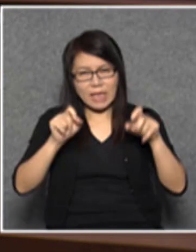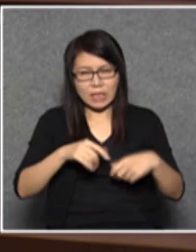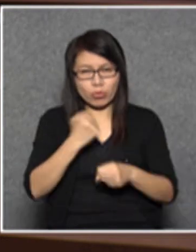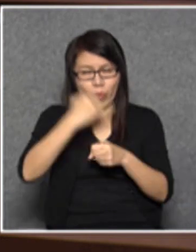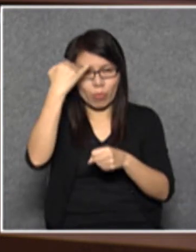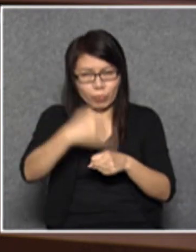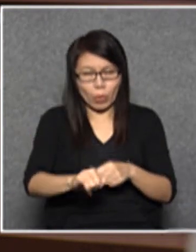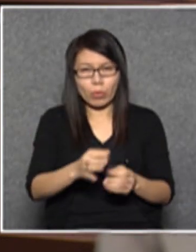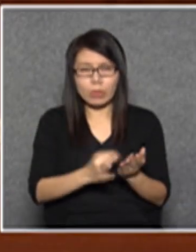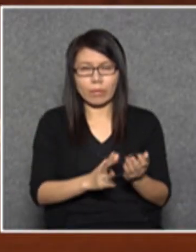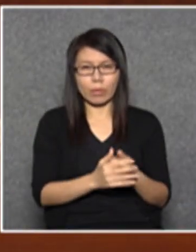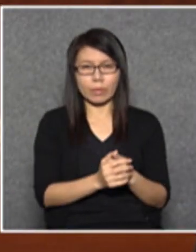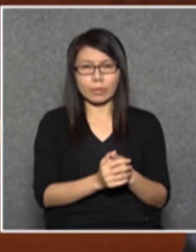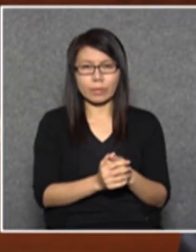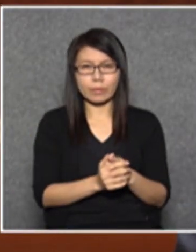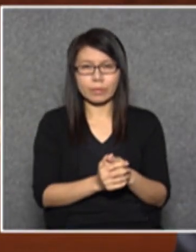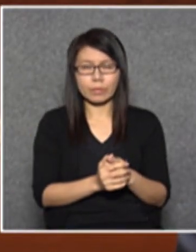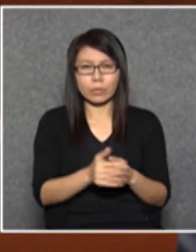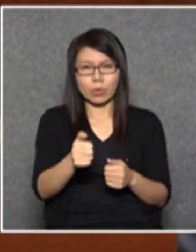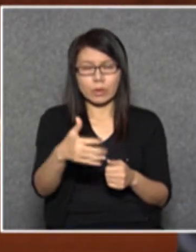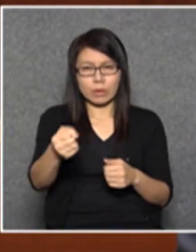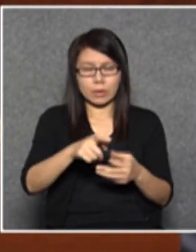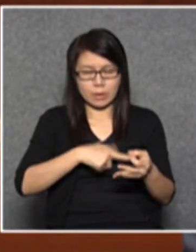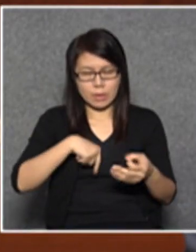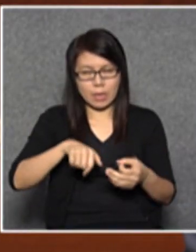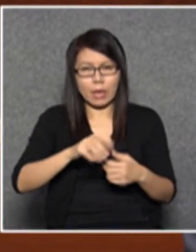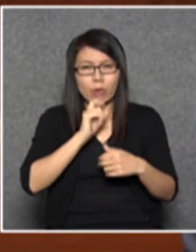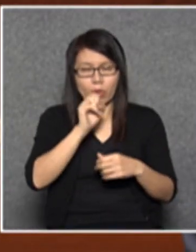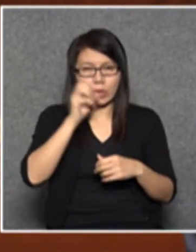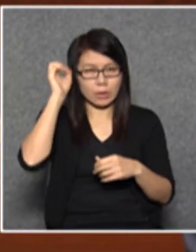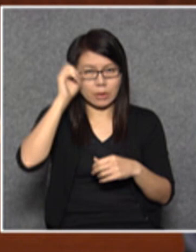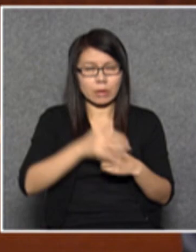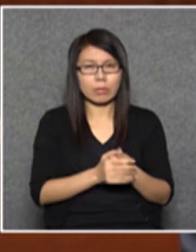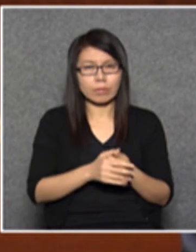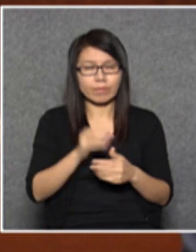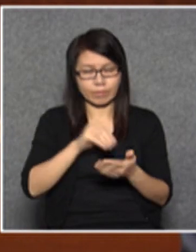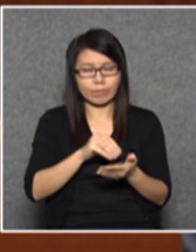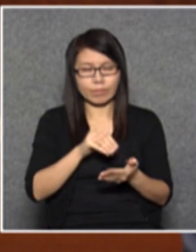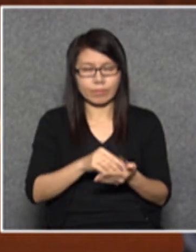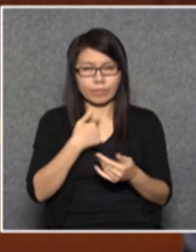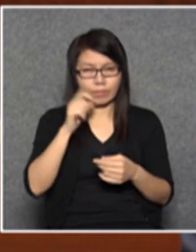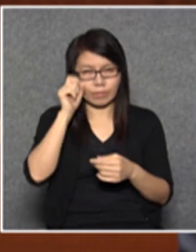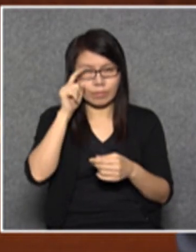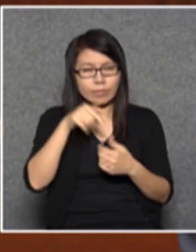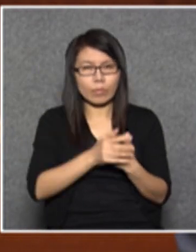方。 主席，多謝謝偉俊議員嘅意見，我哋一定會本住呢個精神去做，我哋揚帆出